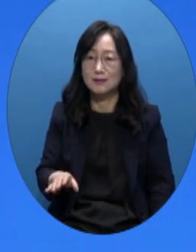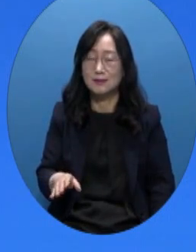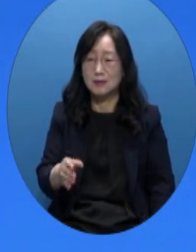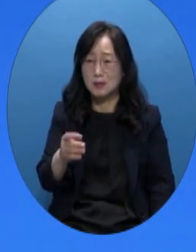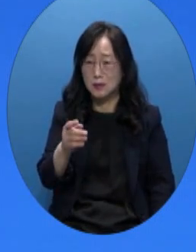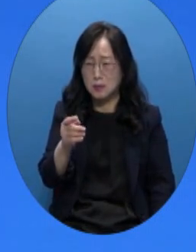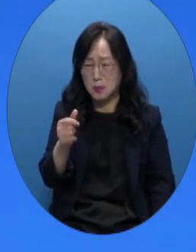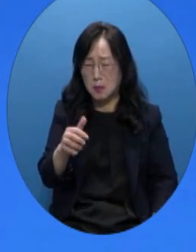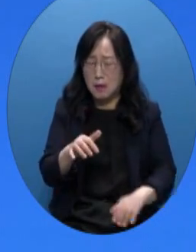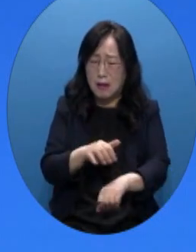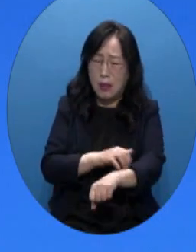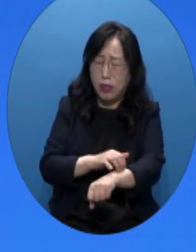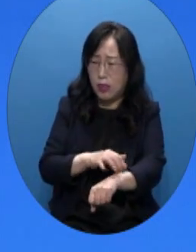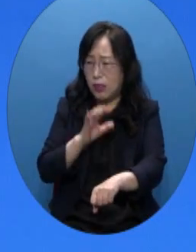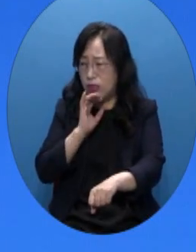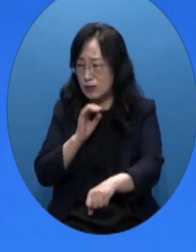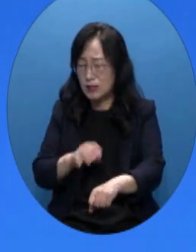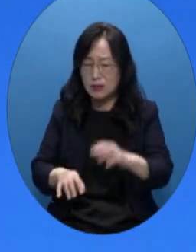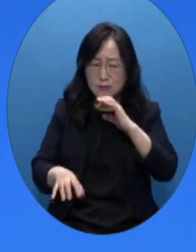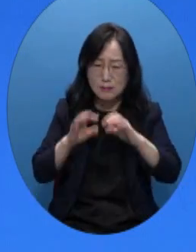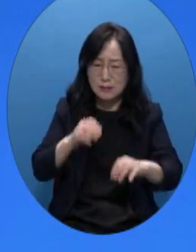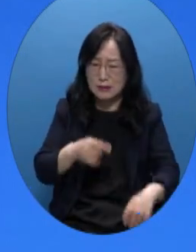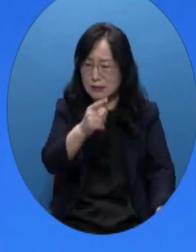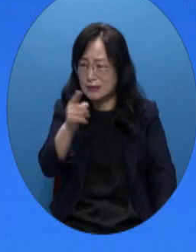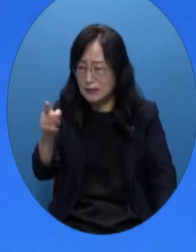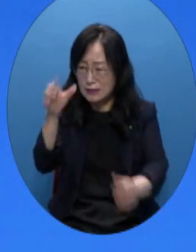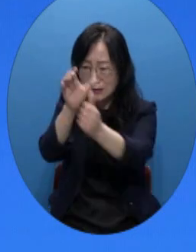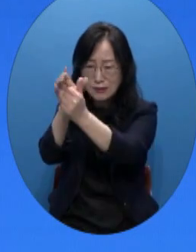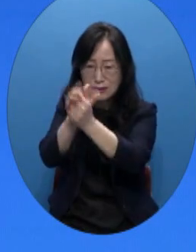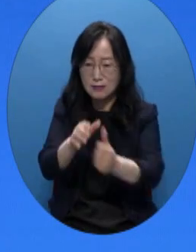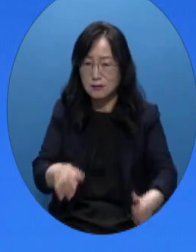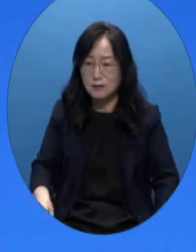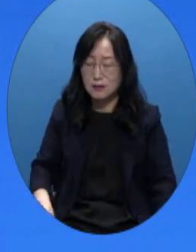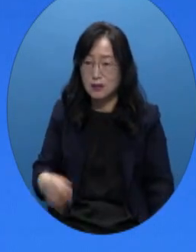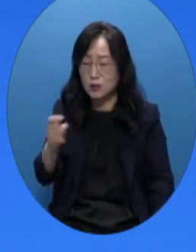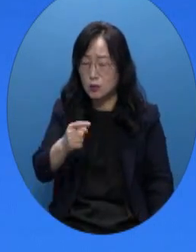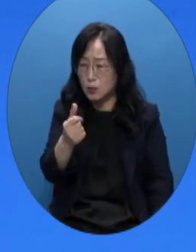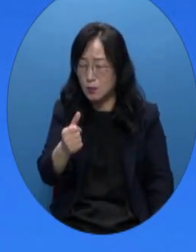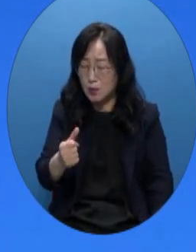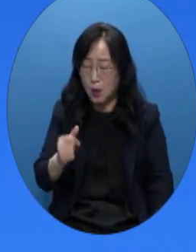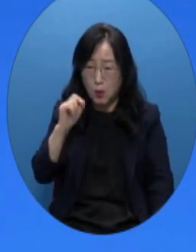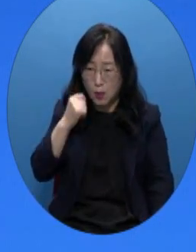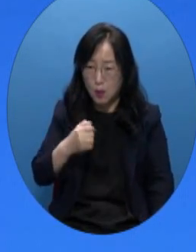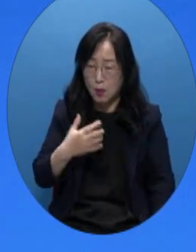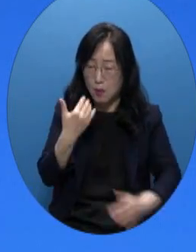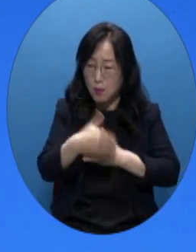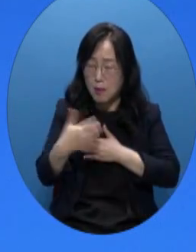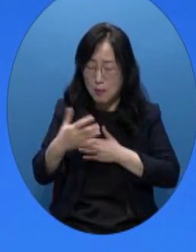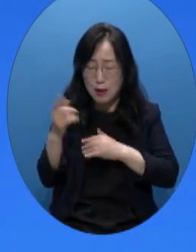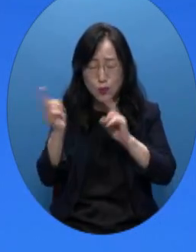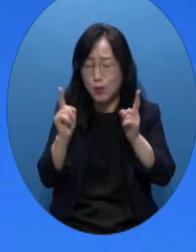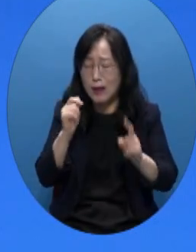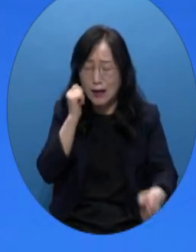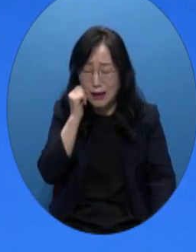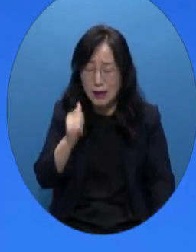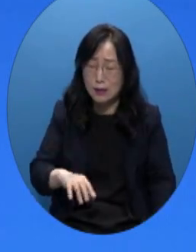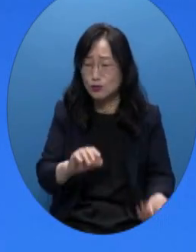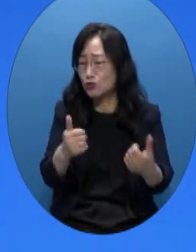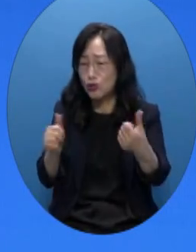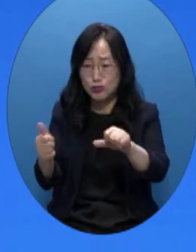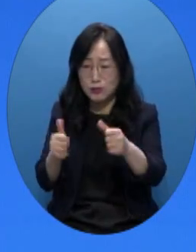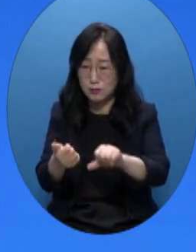조그만 불편해도 불평하고 원망하고 남탓을 합니다. 조그만 어려움이 다가와도 조그만 몸이 아파도 못 살겠다고 죽겠다